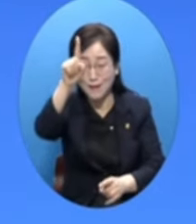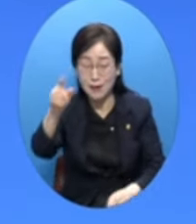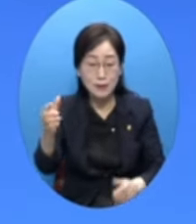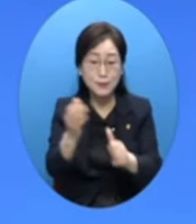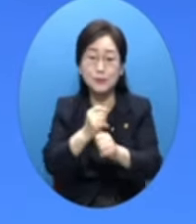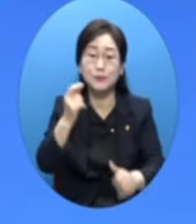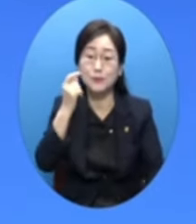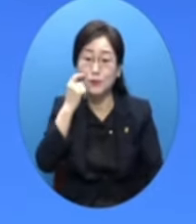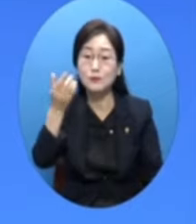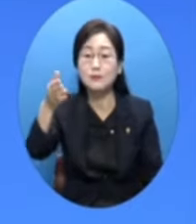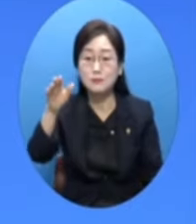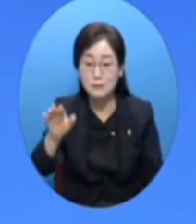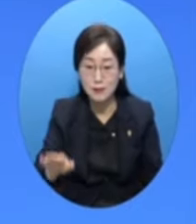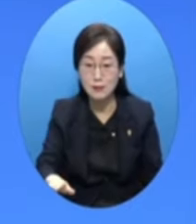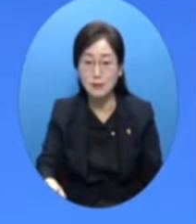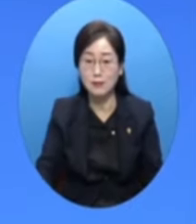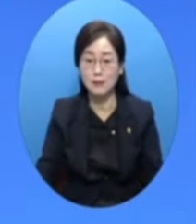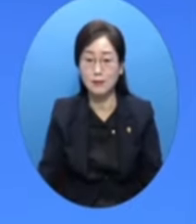잡았는데